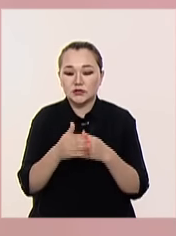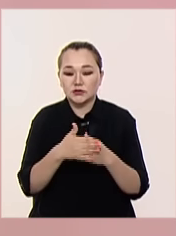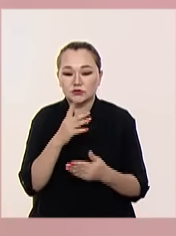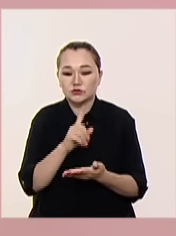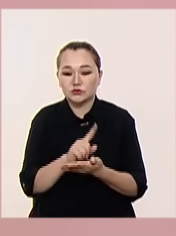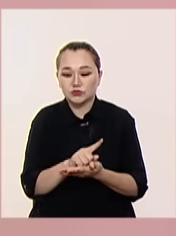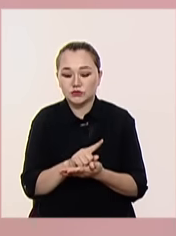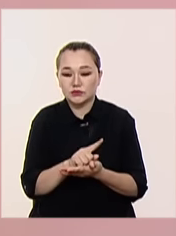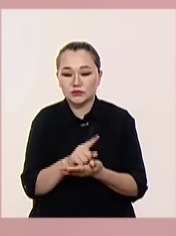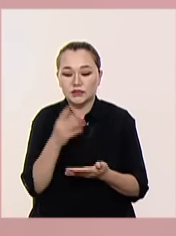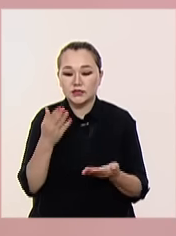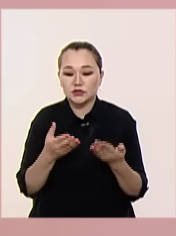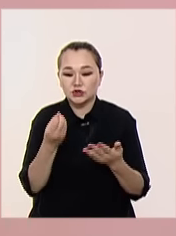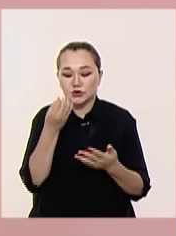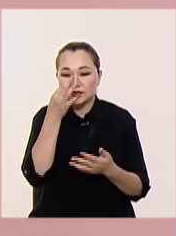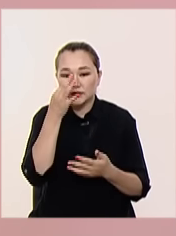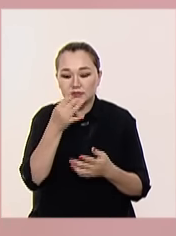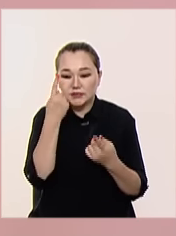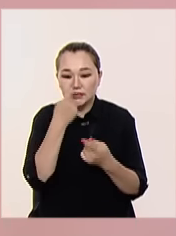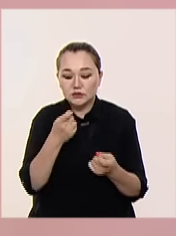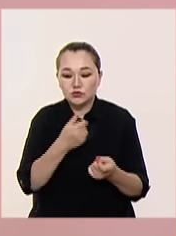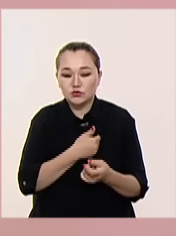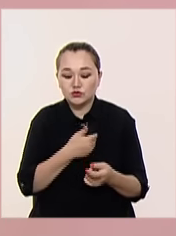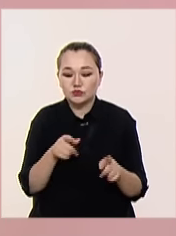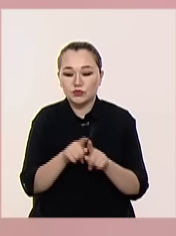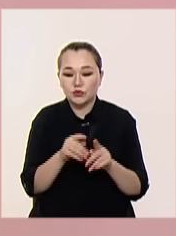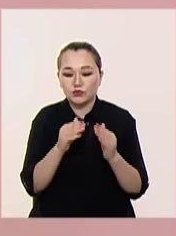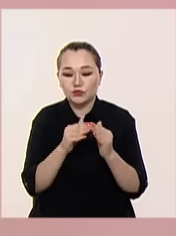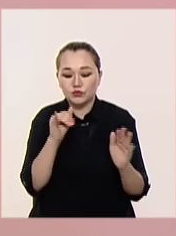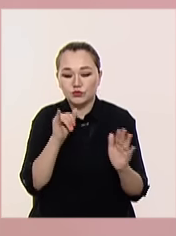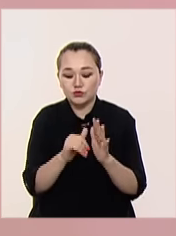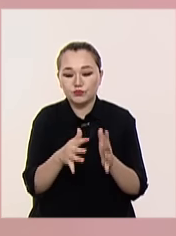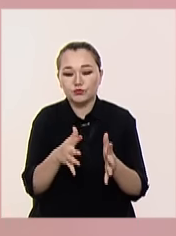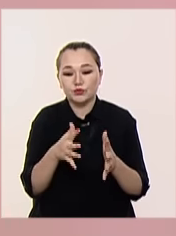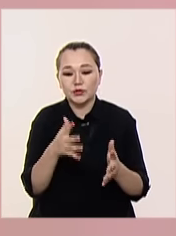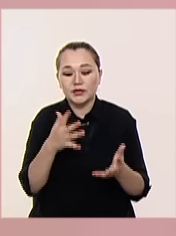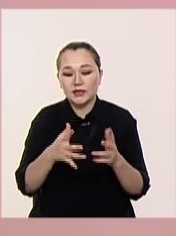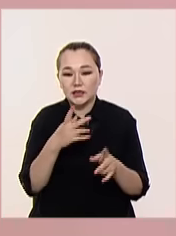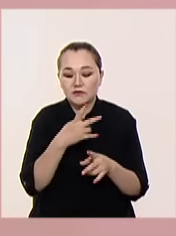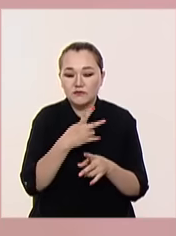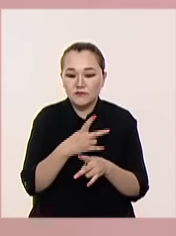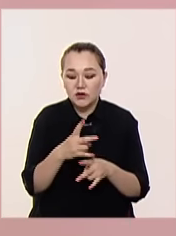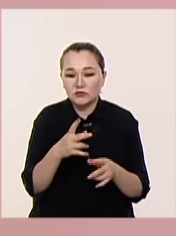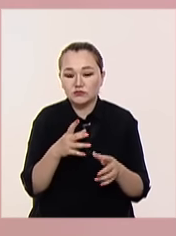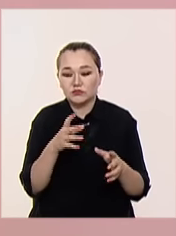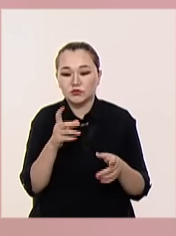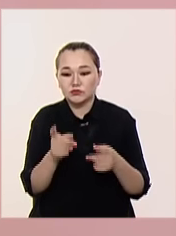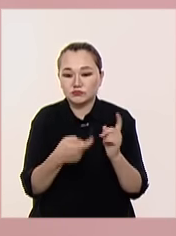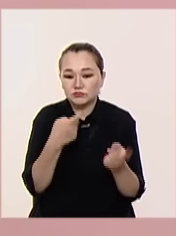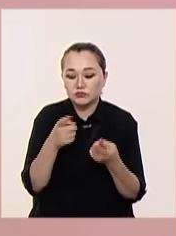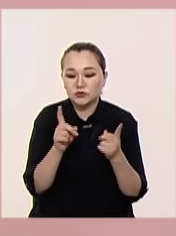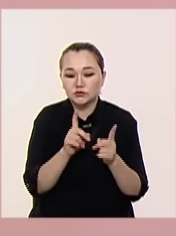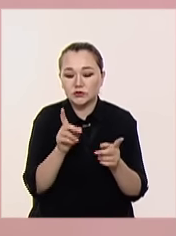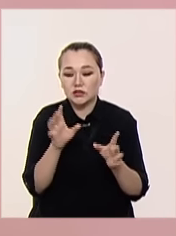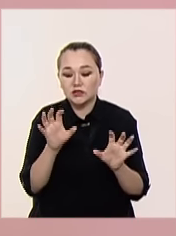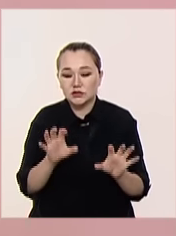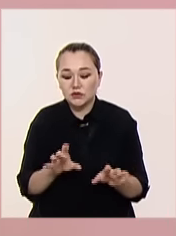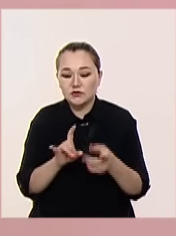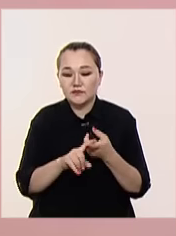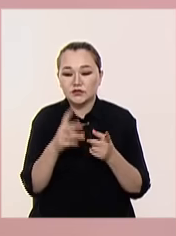тийиш. Эмне эскерте кететин бир жайт, мындай бирөөдүн үйүнө барып күч көрсөтүү, сес көрсөтүү, кокан-локкулукка жол берүү кылмыштык